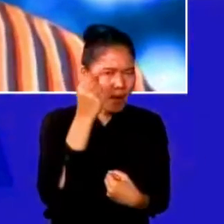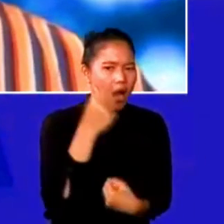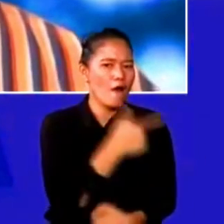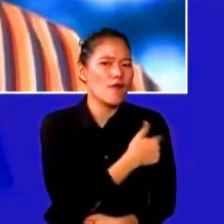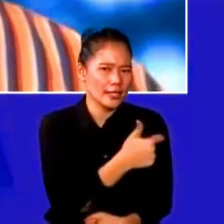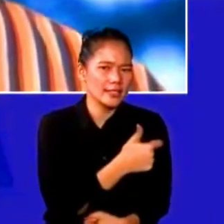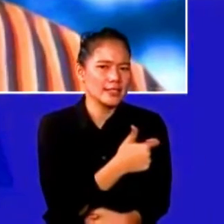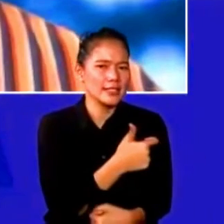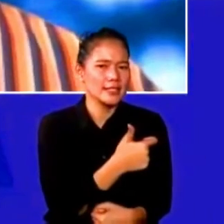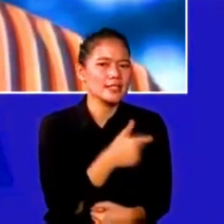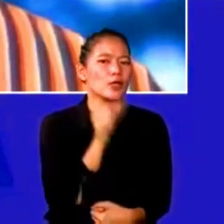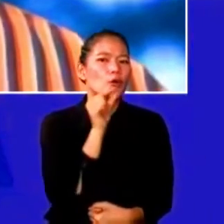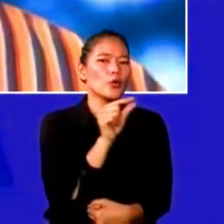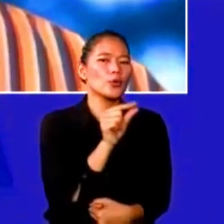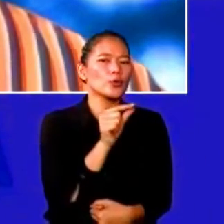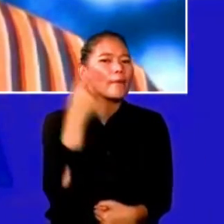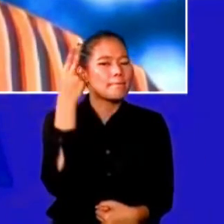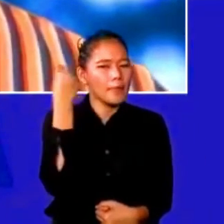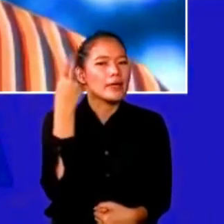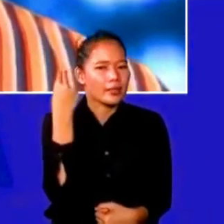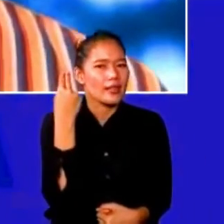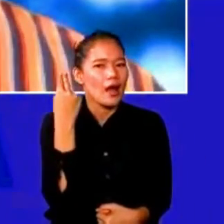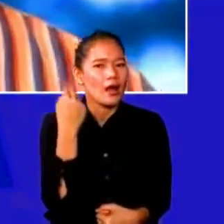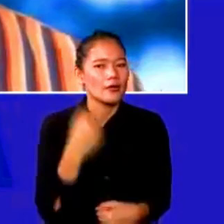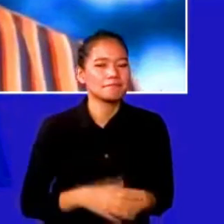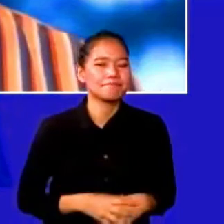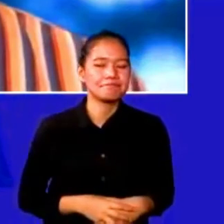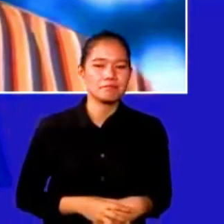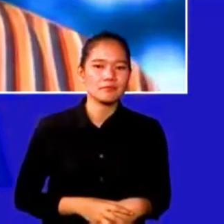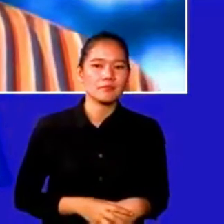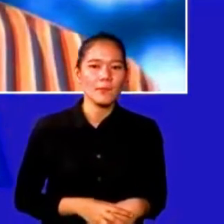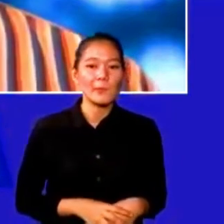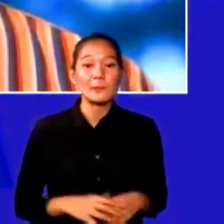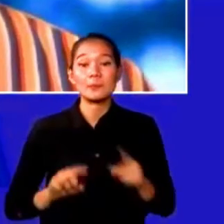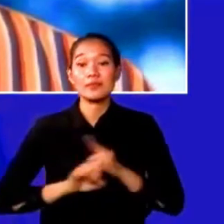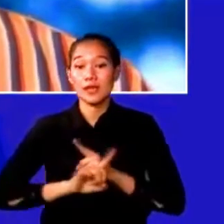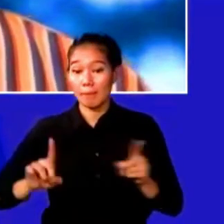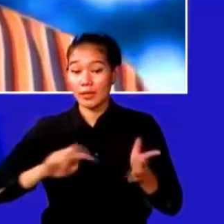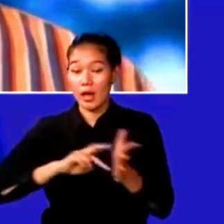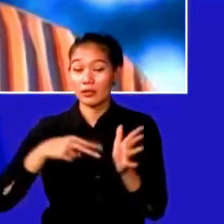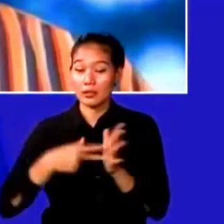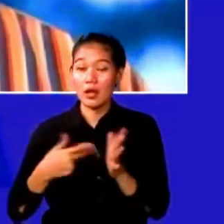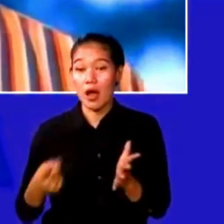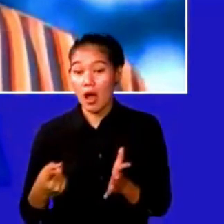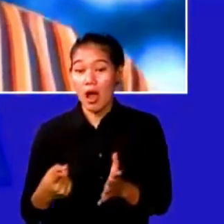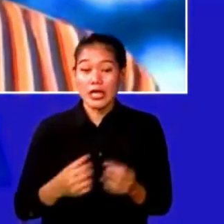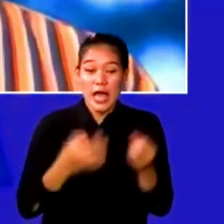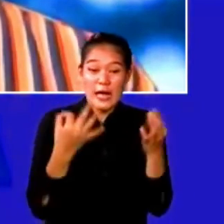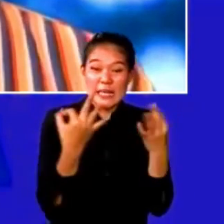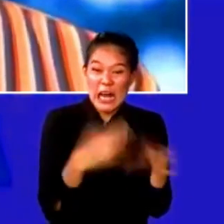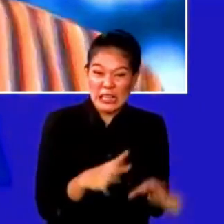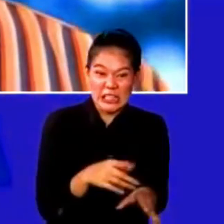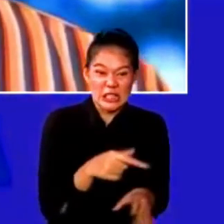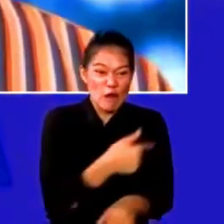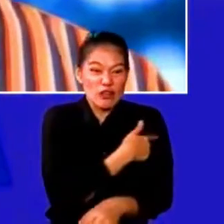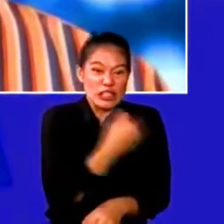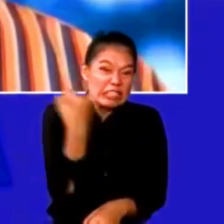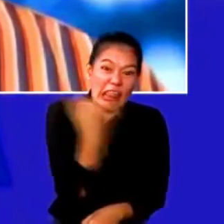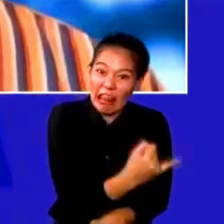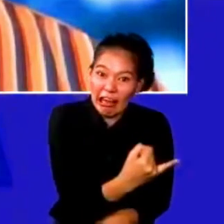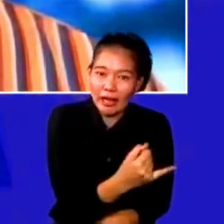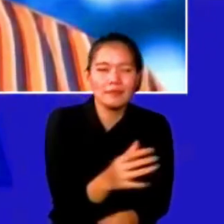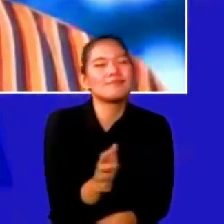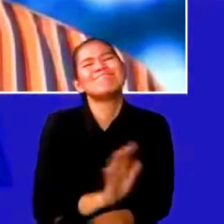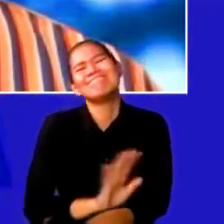negara depan itu ditambahkan sekarang mendapat yang gratis ya tapi bukan berarti yang gratis lebih jelek dari yang